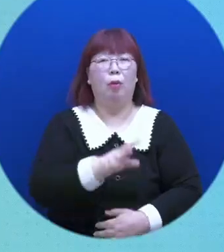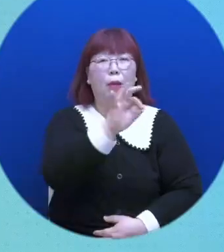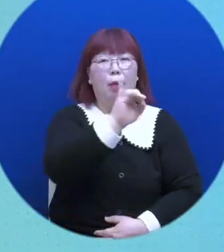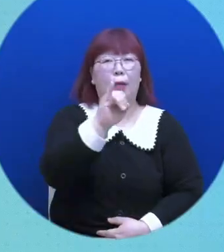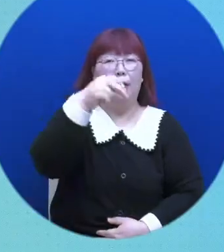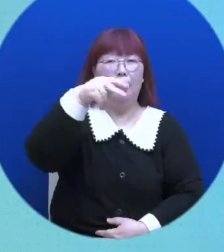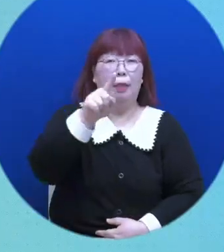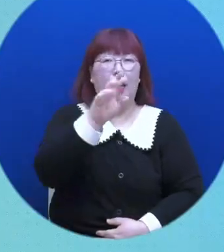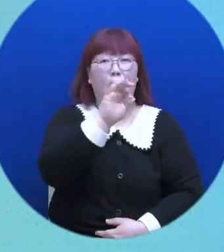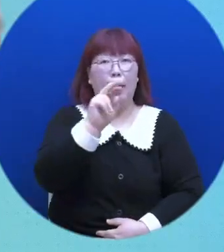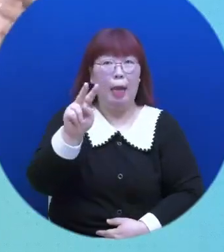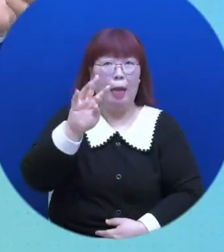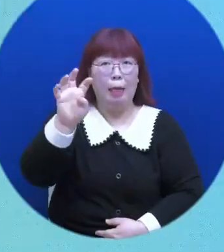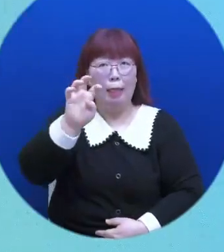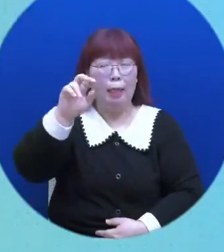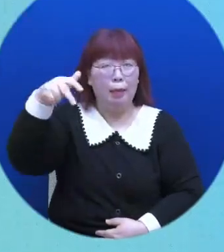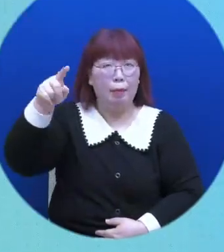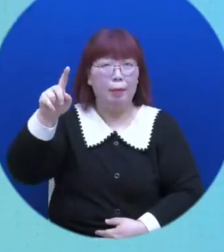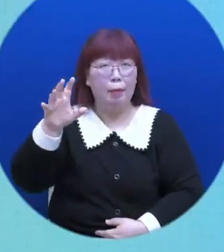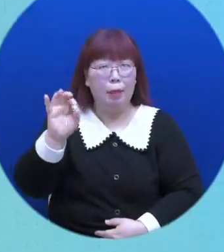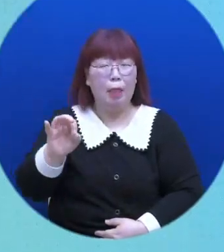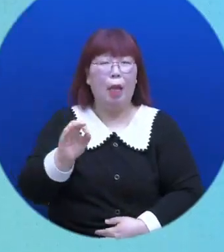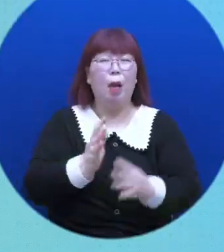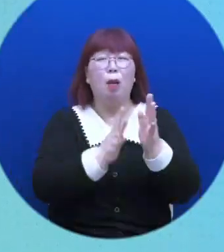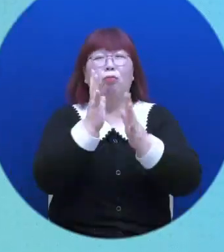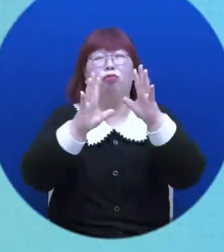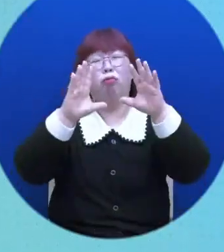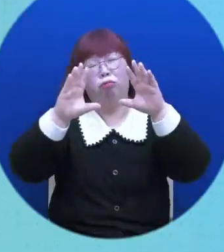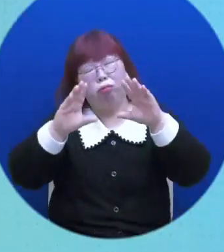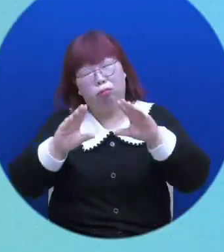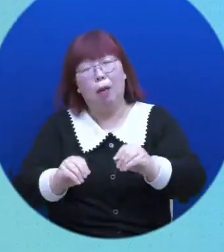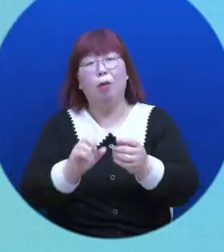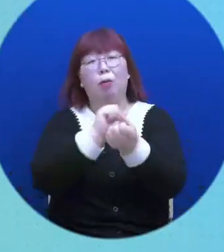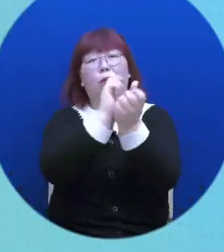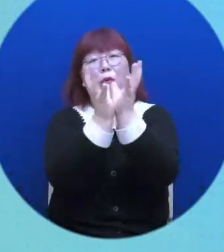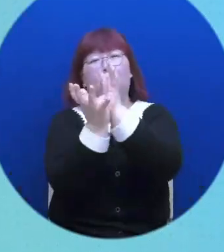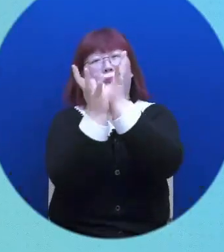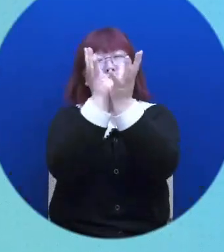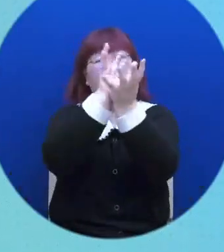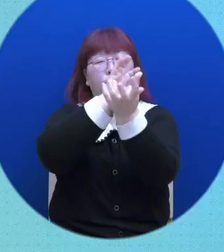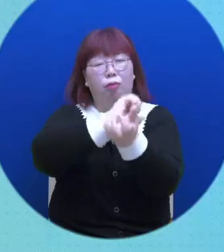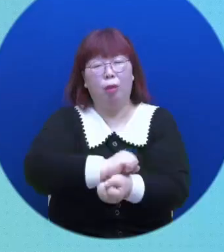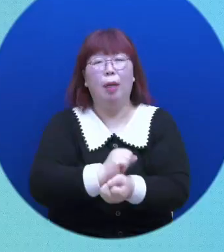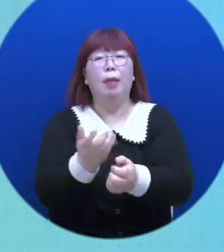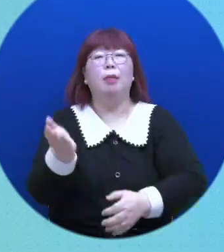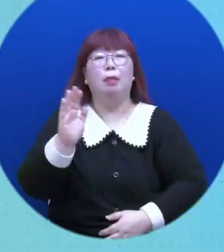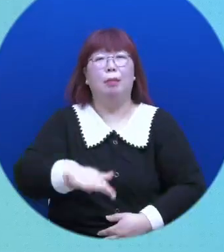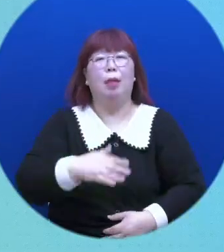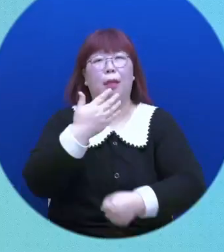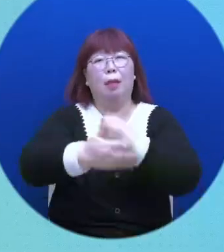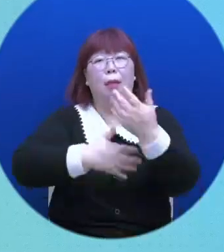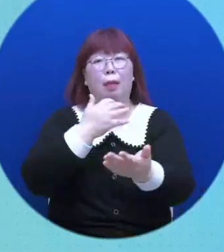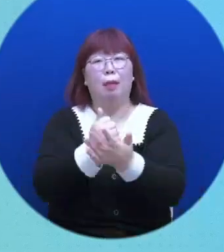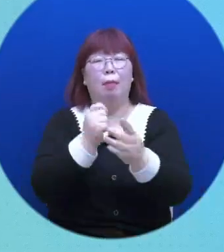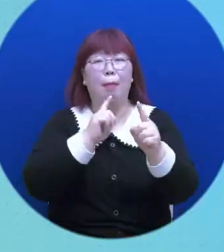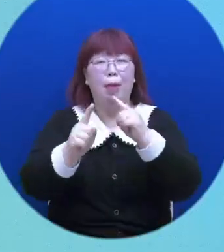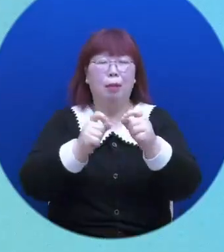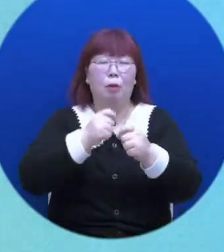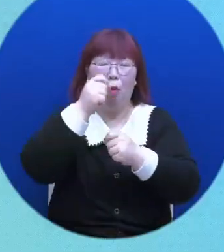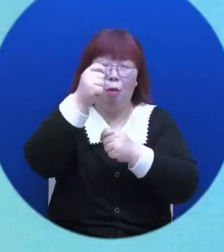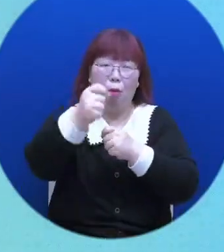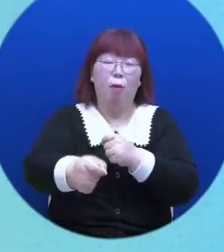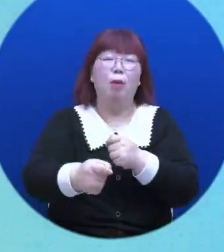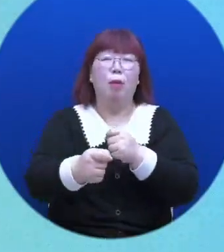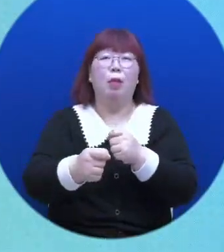8절에 보면 풀은 마르고 꽃은 시드나 하나님의 말씀은 영원히 서리라 하는 말씀을 줘요. 여러분,